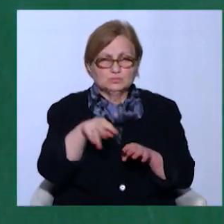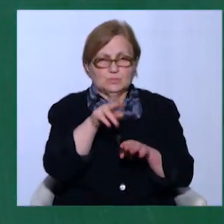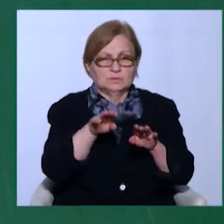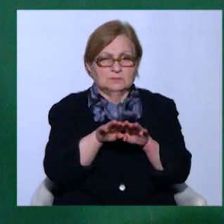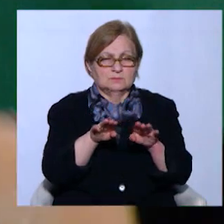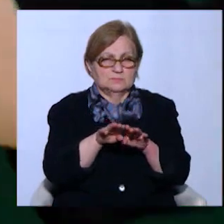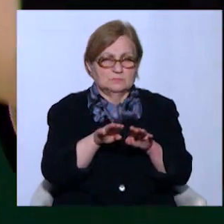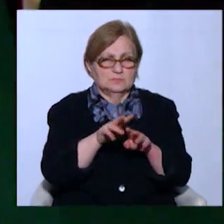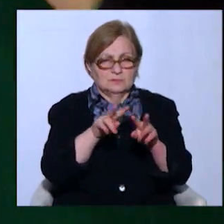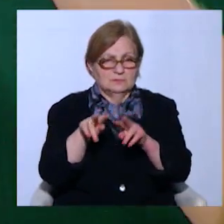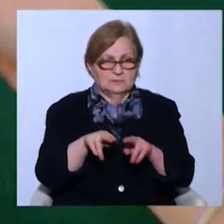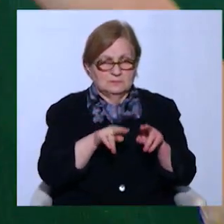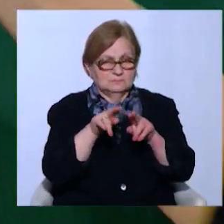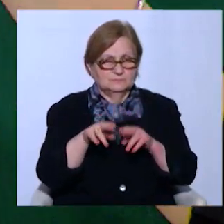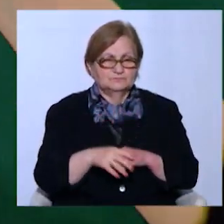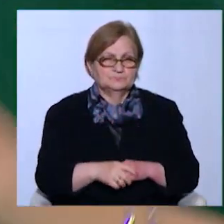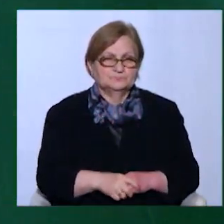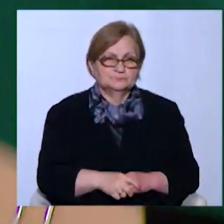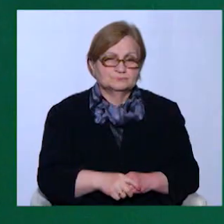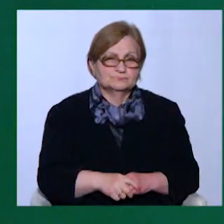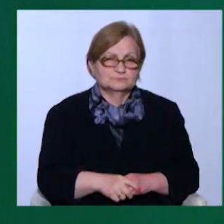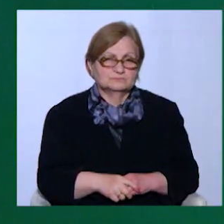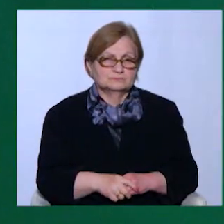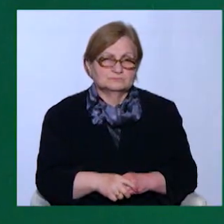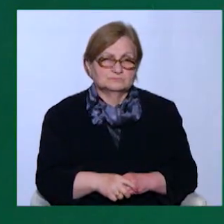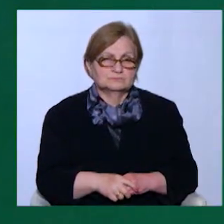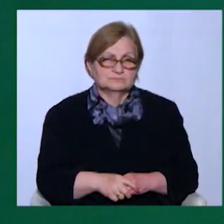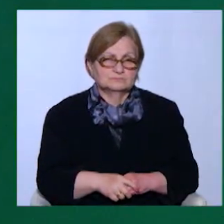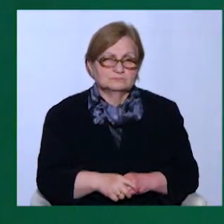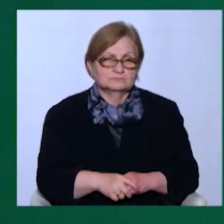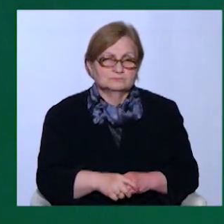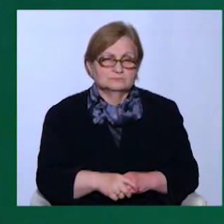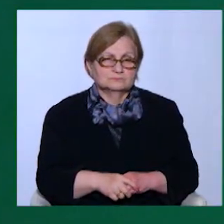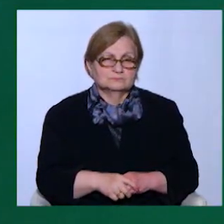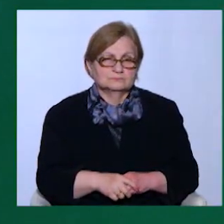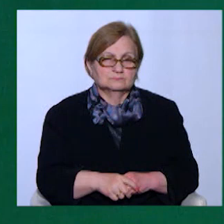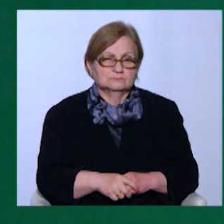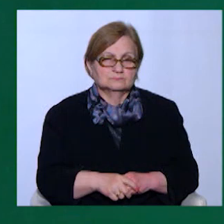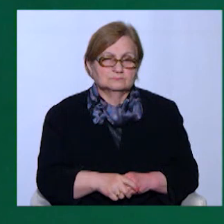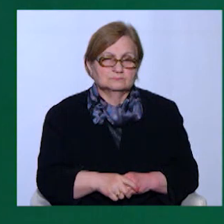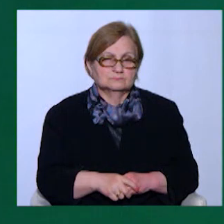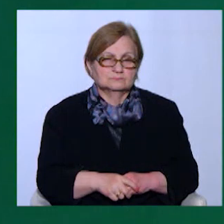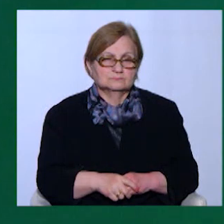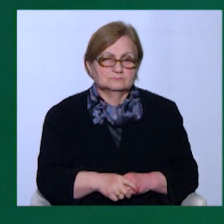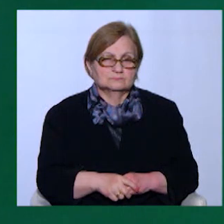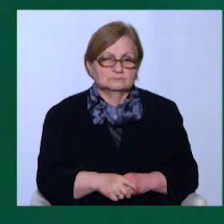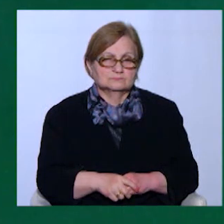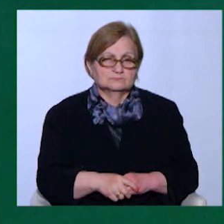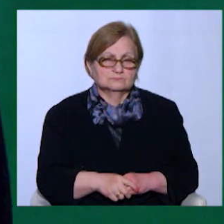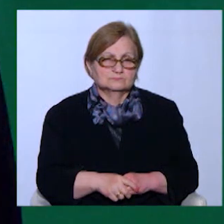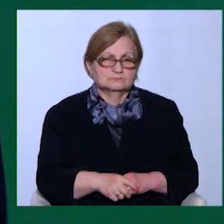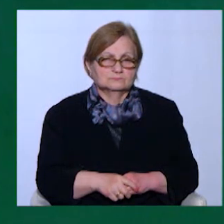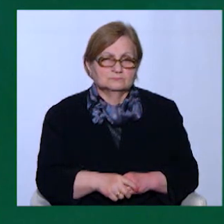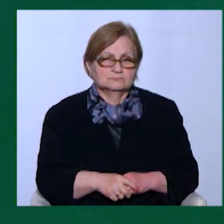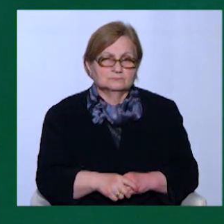მონაკვეთები აღვნიშნოთ ესე იგი. აბერო ბეცეს ტოლია თითო-თითო ჯოხით, ბეორო ოდეს ტოლია სამ-სამი, აორო ოცეს ტოლია ორ-ორი